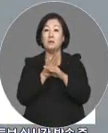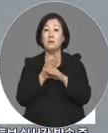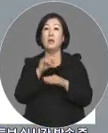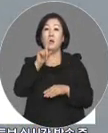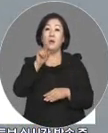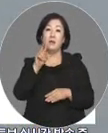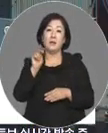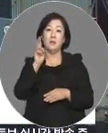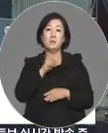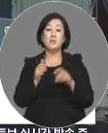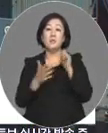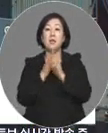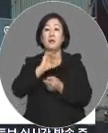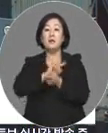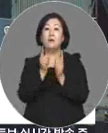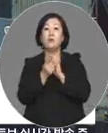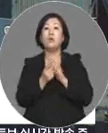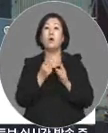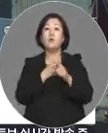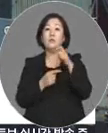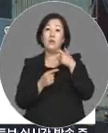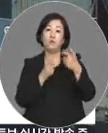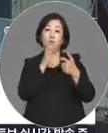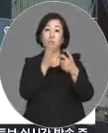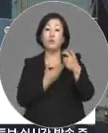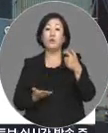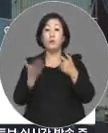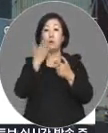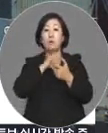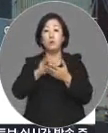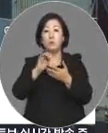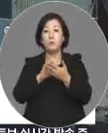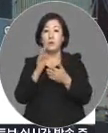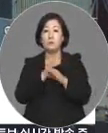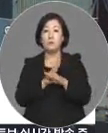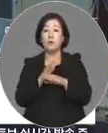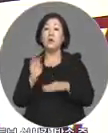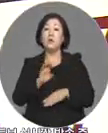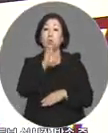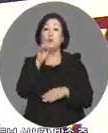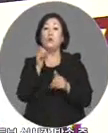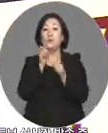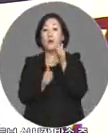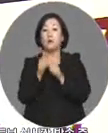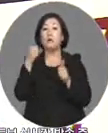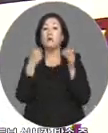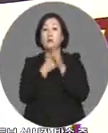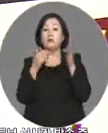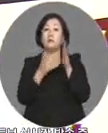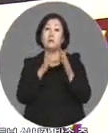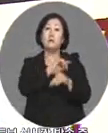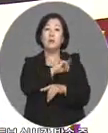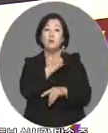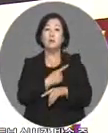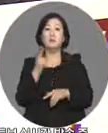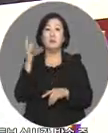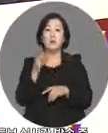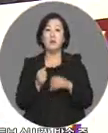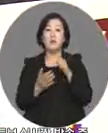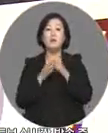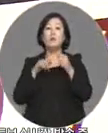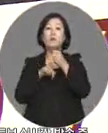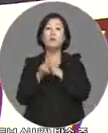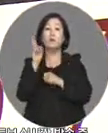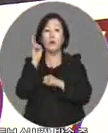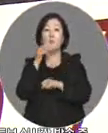시장점유율이 60% 까지 높아지면서 유럽 선사들이 가격 결정력이 에서 불리해질 수 있다고 우려하고